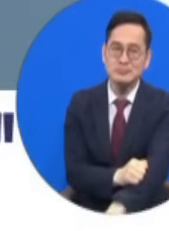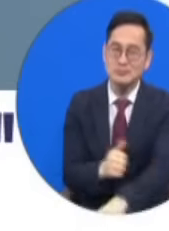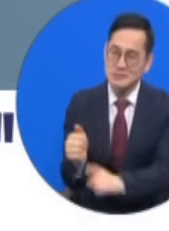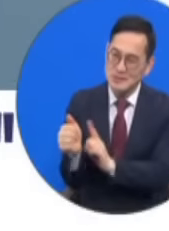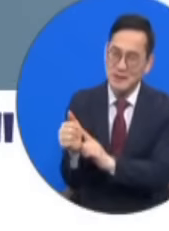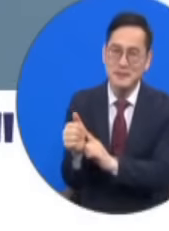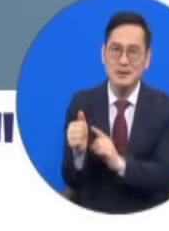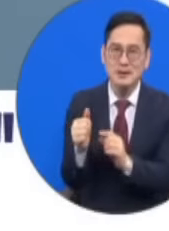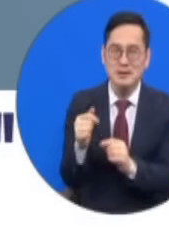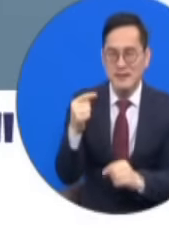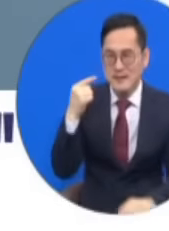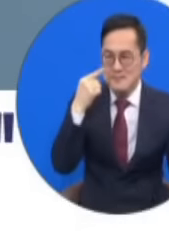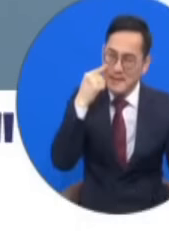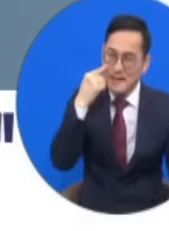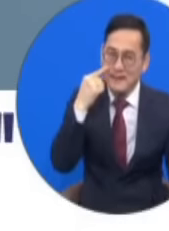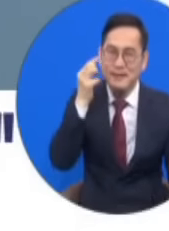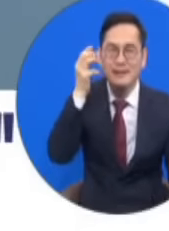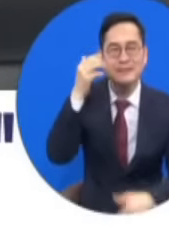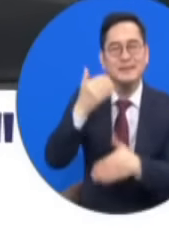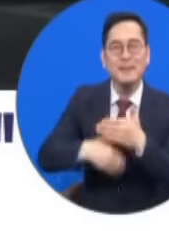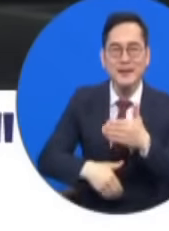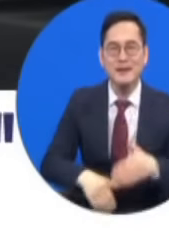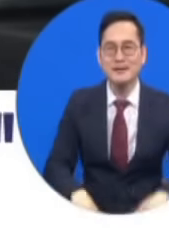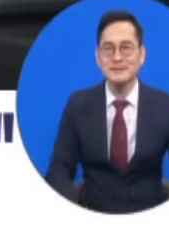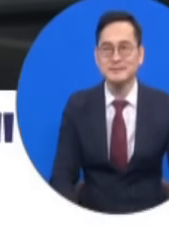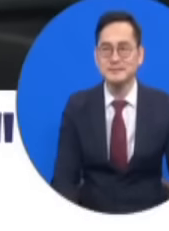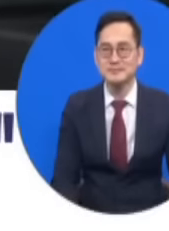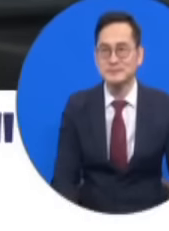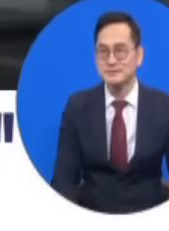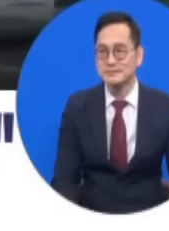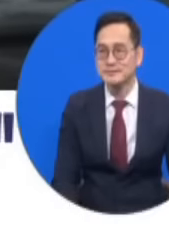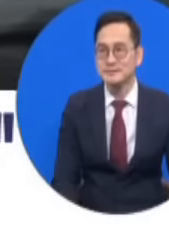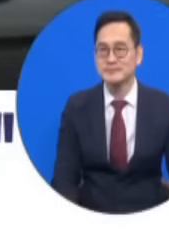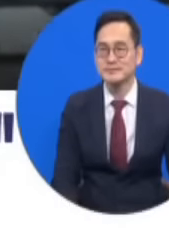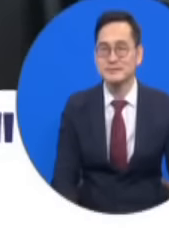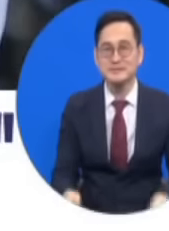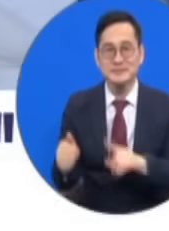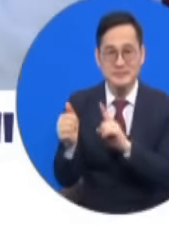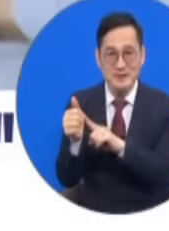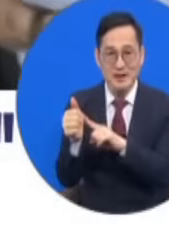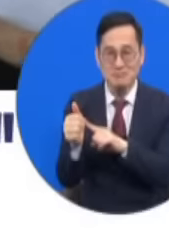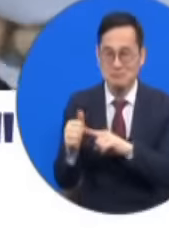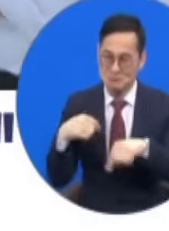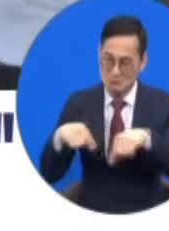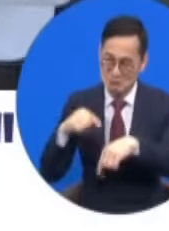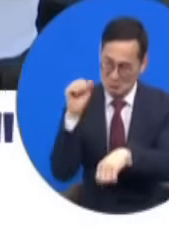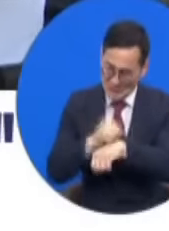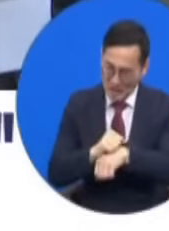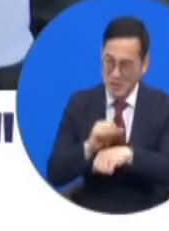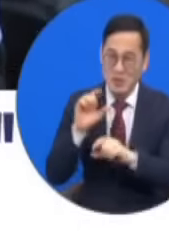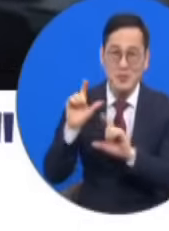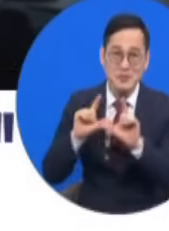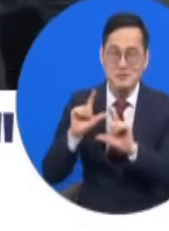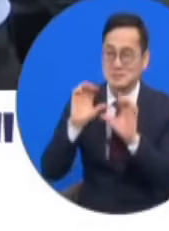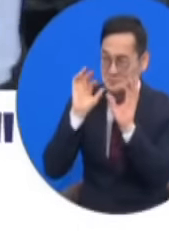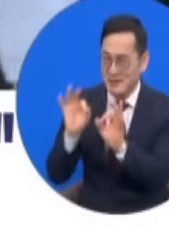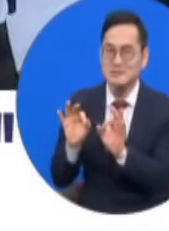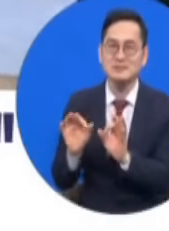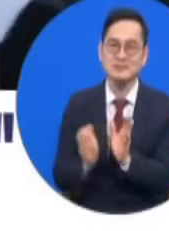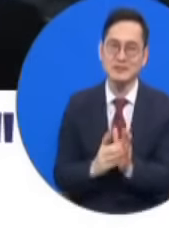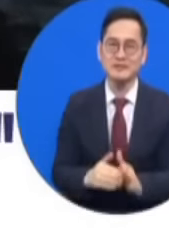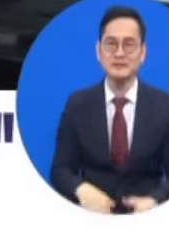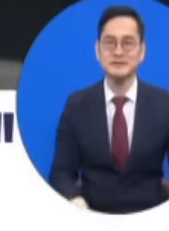거예요. 지금 보니까 한동훈 위원장이 가지고 있는 장점들 뭐 이번 선거 과정을 통해서 여러 가지 나타났죠. 물론